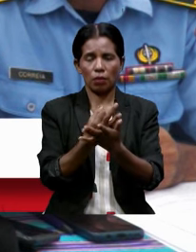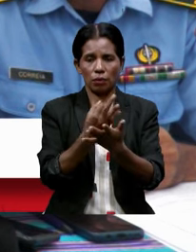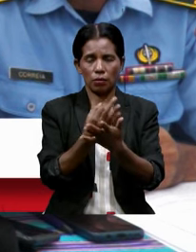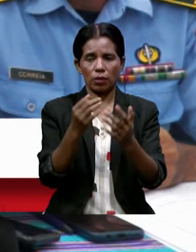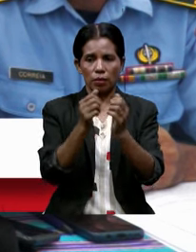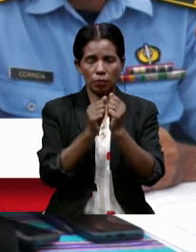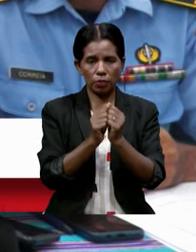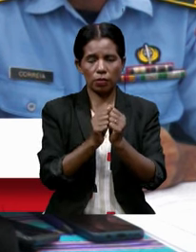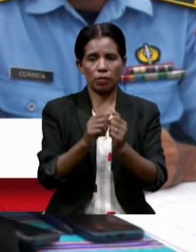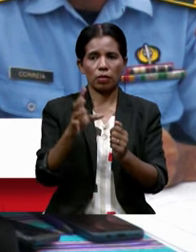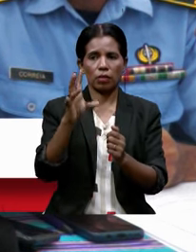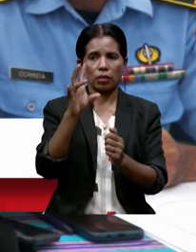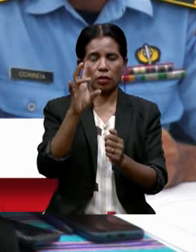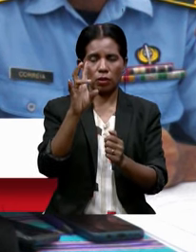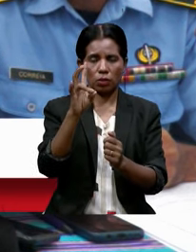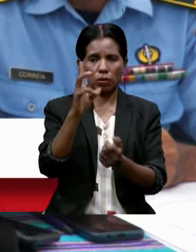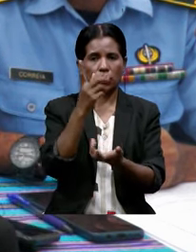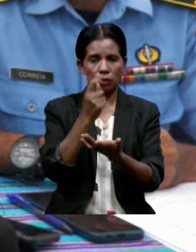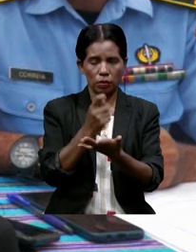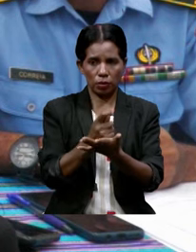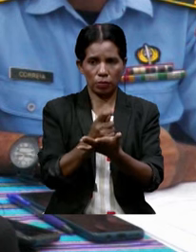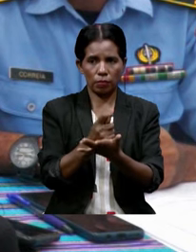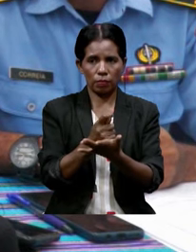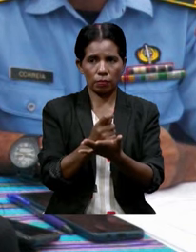montante 7.000 e tal,